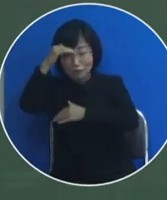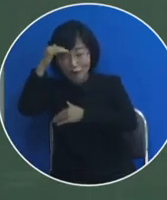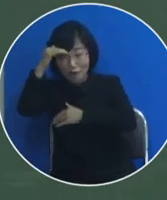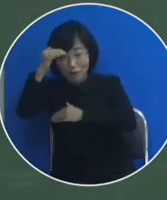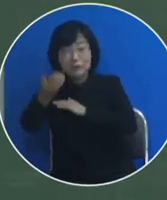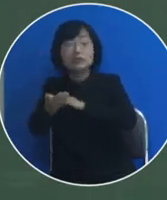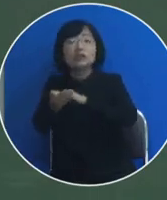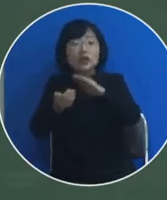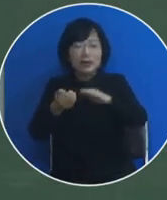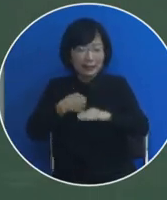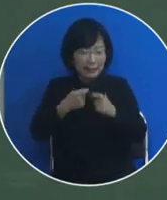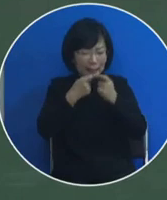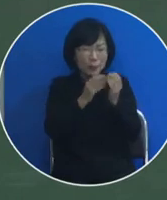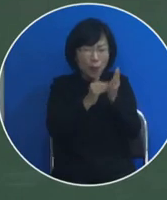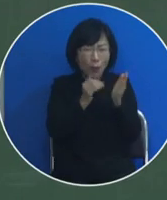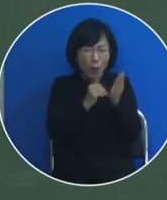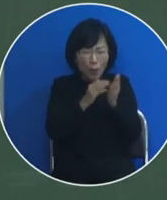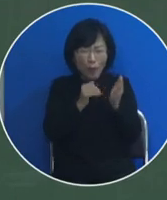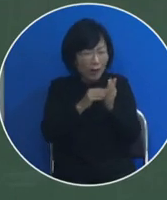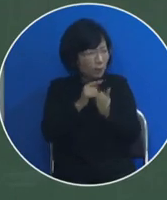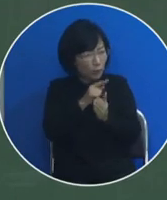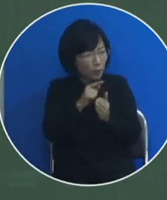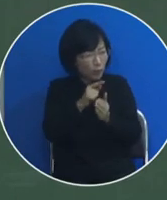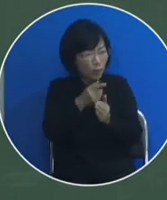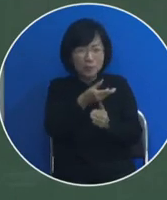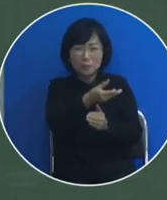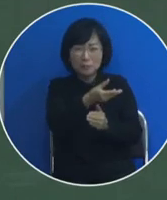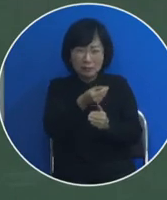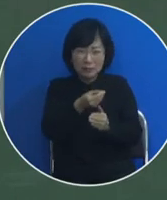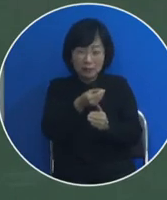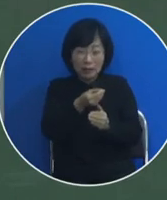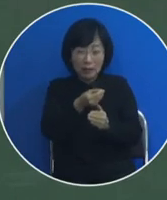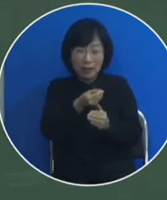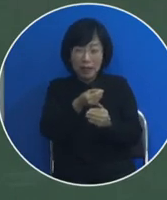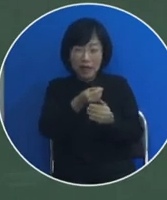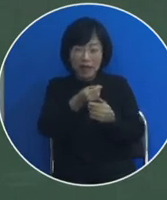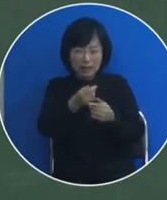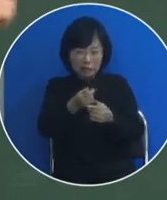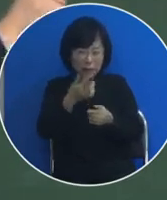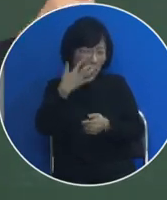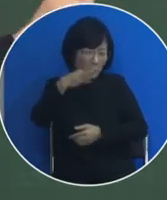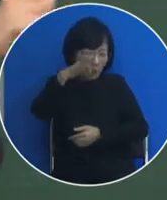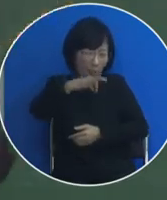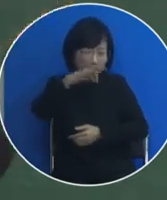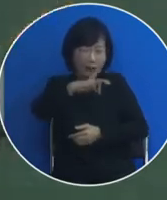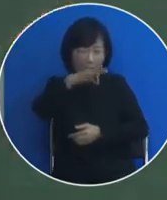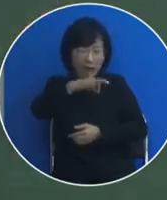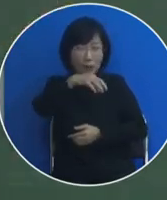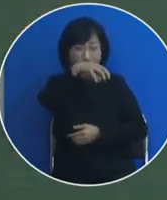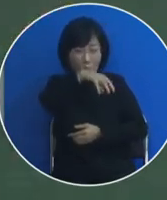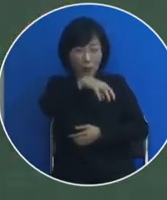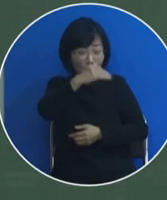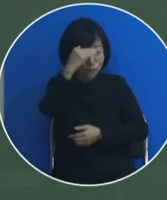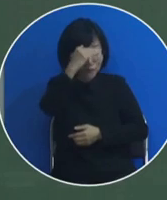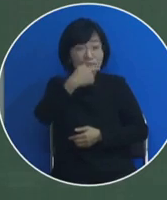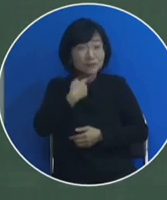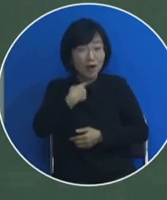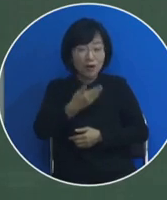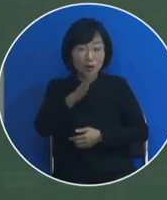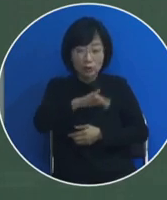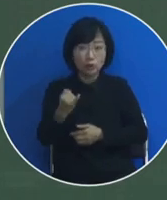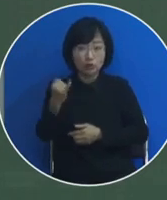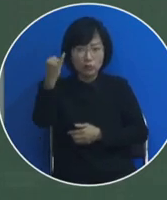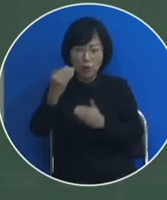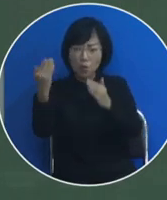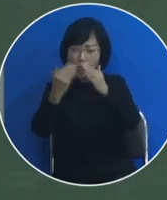don't understand that right 그리고, now. 그리고 야, 그런 걱정하더니 가니까 안내원이 쫙 후라시 비치고 이렇게 하더라고 그래. That you go to those kinds of